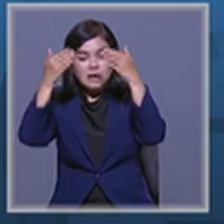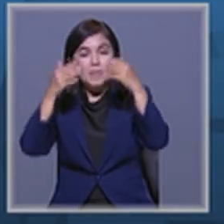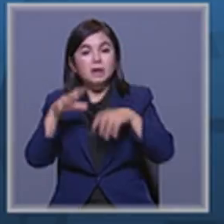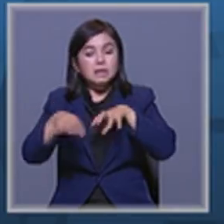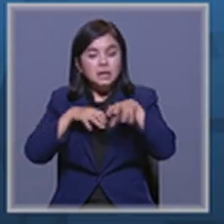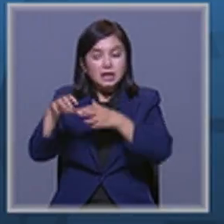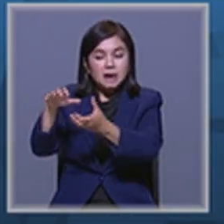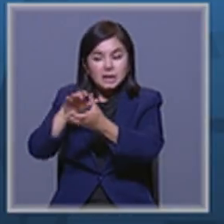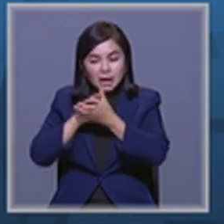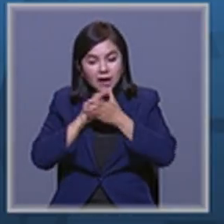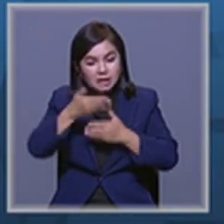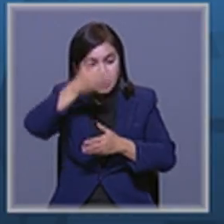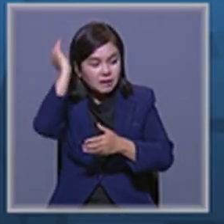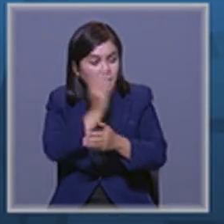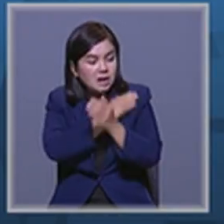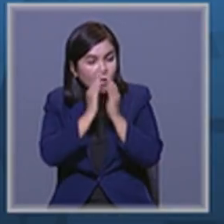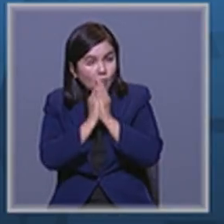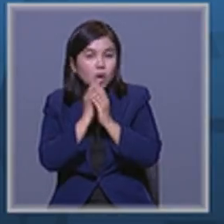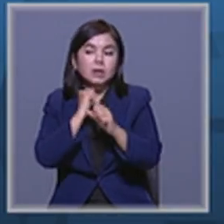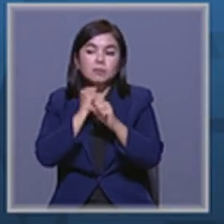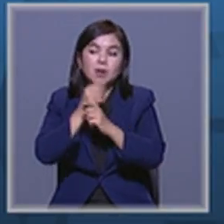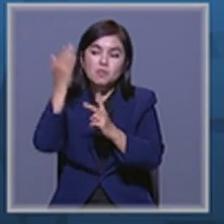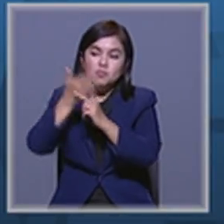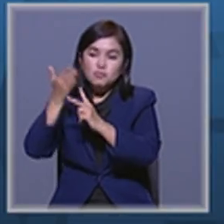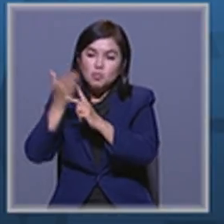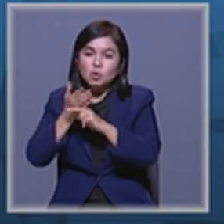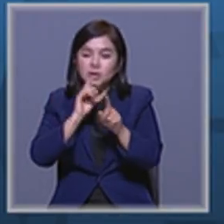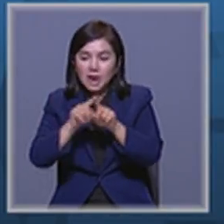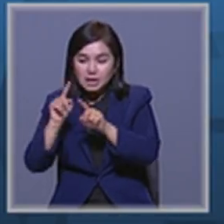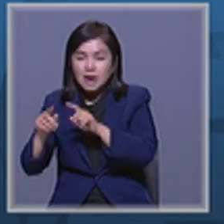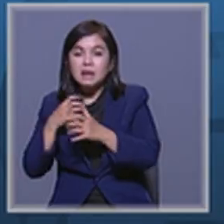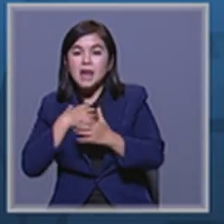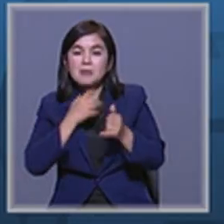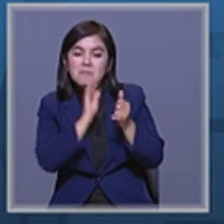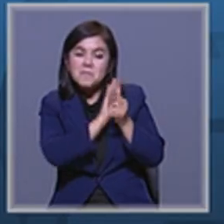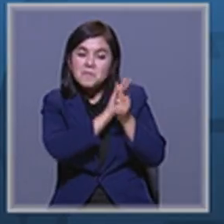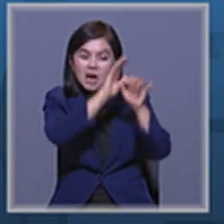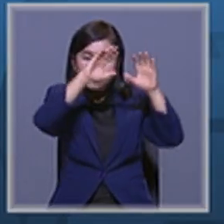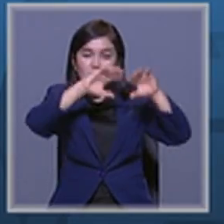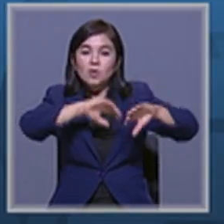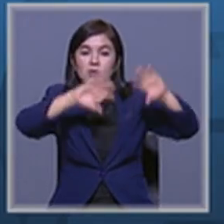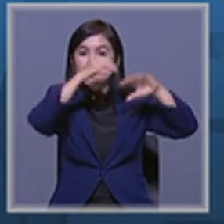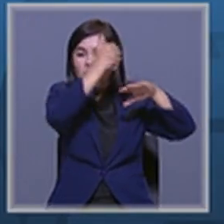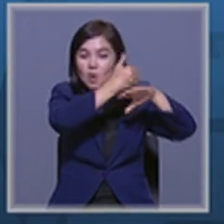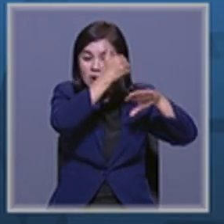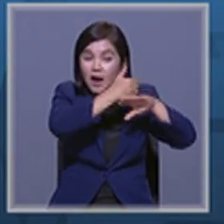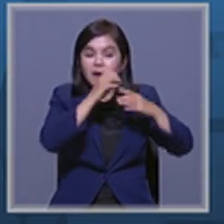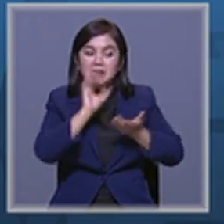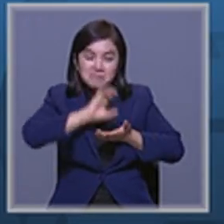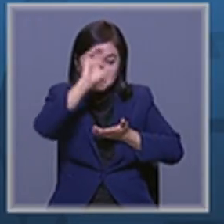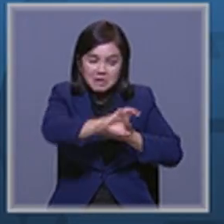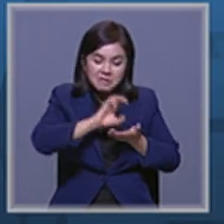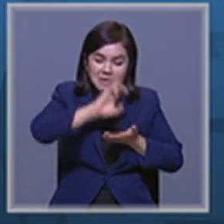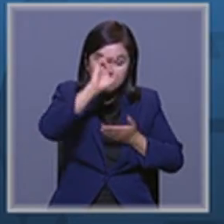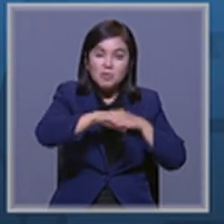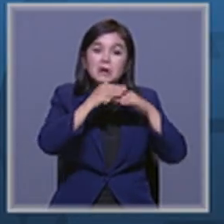งานแต่งงานบวชงานกฐินนะครับถ้าอยากเอาใจนายก็ต้องเอาเงินให้เยอะๆจน